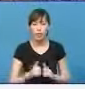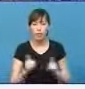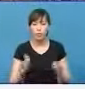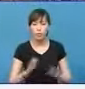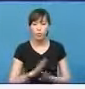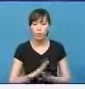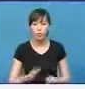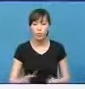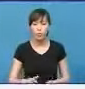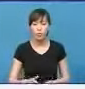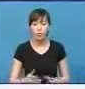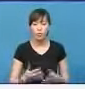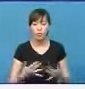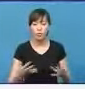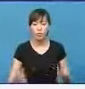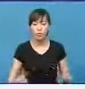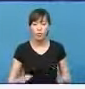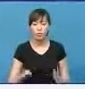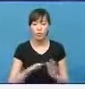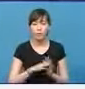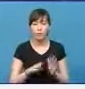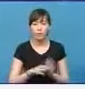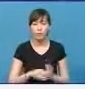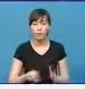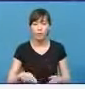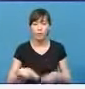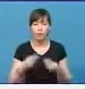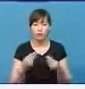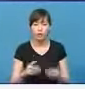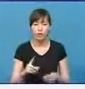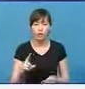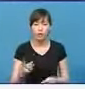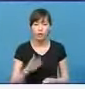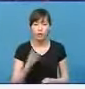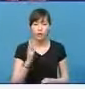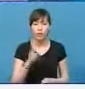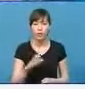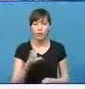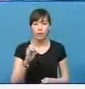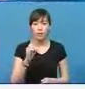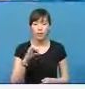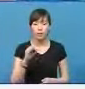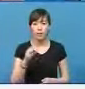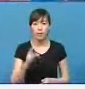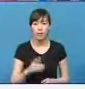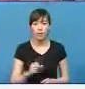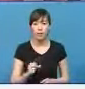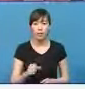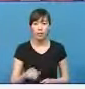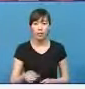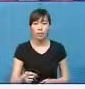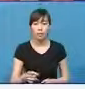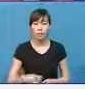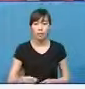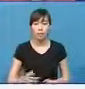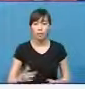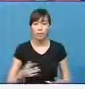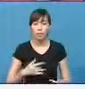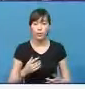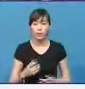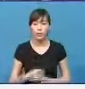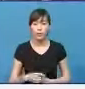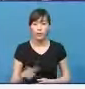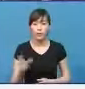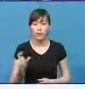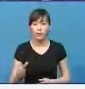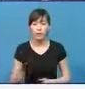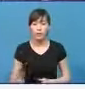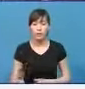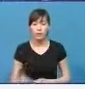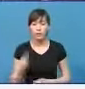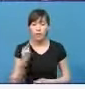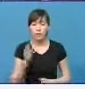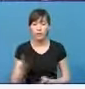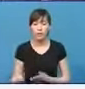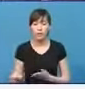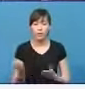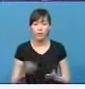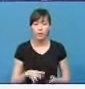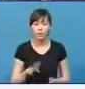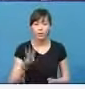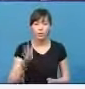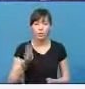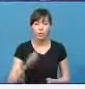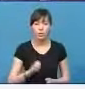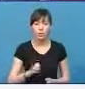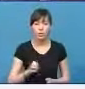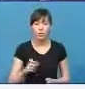бағдарламаларды көрермен назарына ұсынады. Алғаш болып Сайрам ауданының өнерпаздары Шымқалаға жол тартты. Ауданның 400-ге жуық